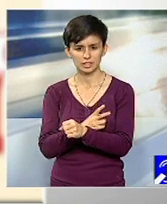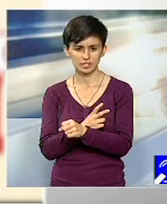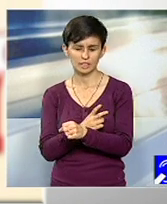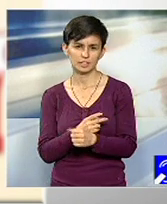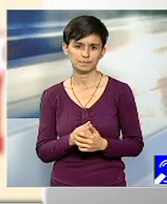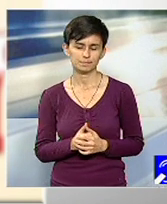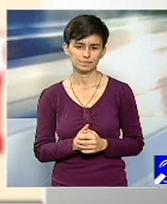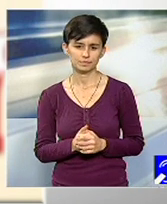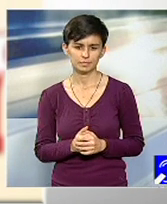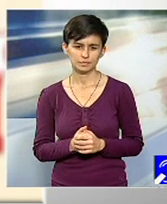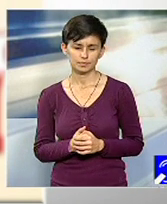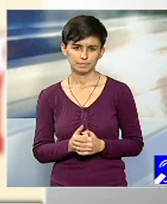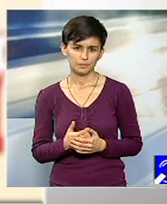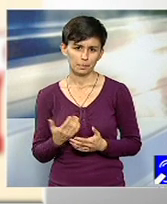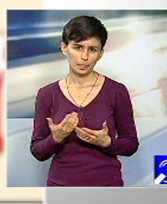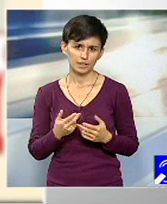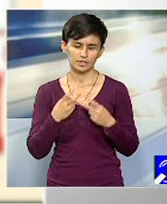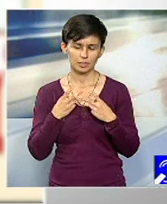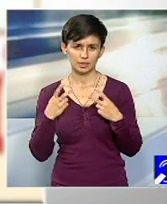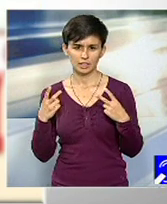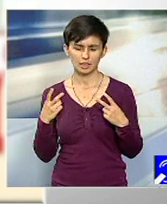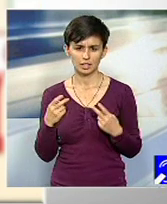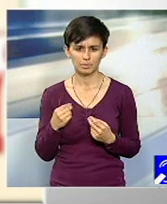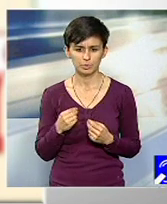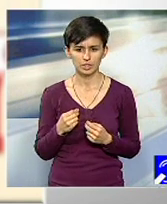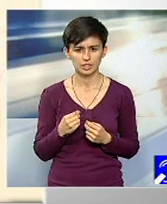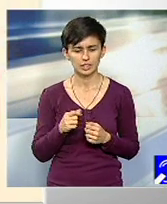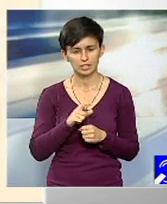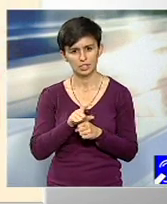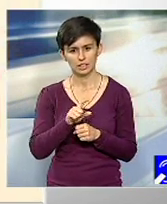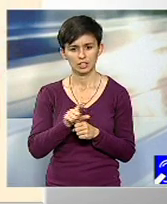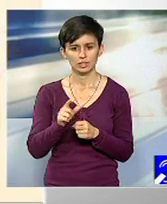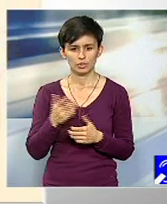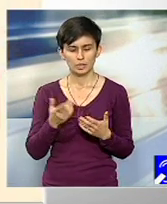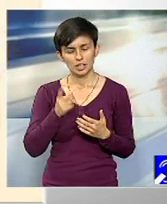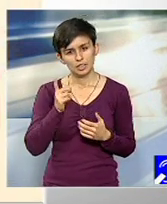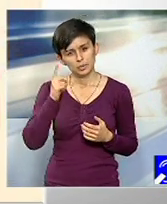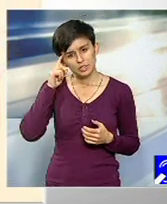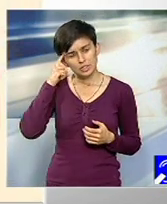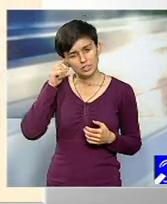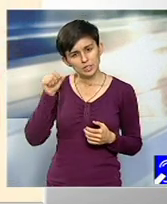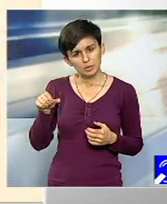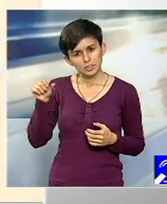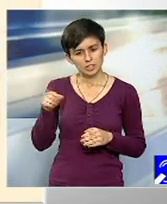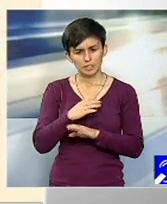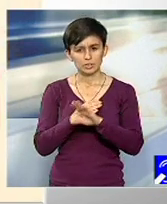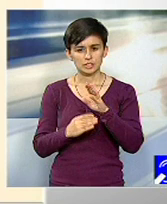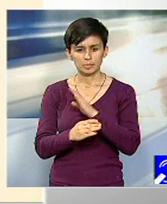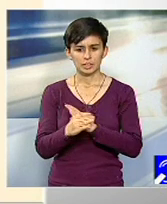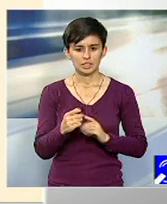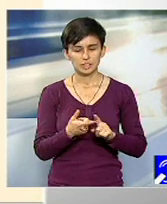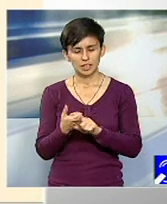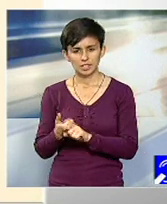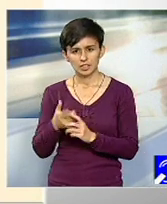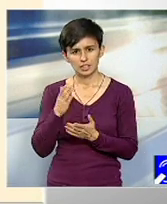de bani. Care este cel mai important sau care sunt cele mai importante elemente pe care ar trebui să le știe persoanele cu dizabilități în ceea ce privește dreptul lor